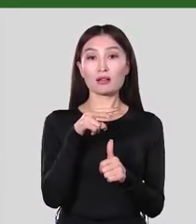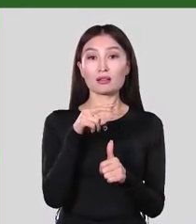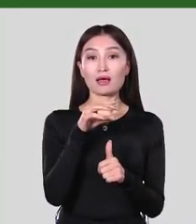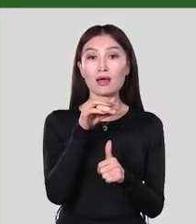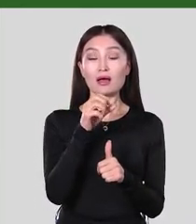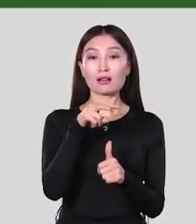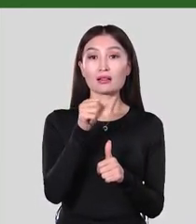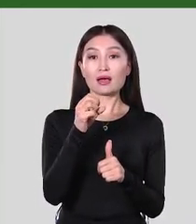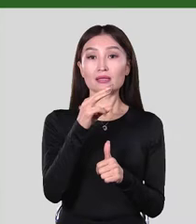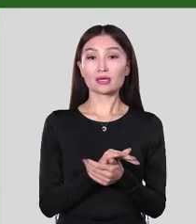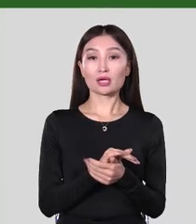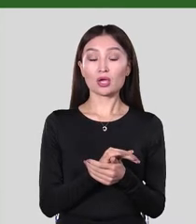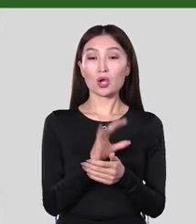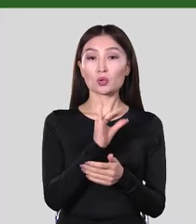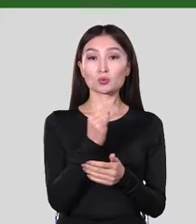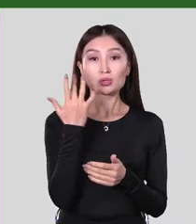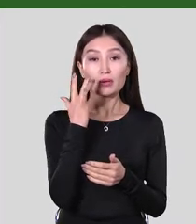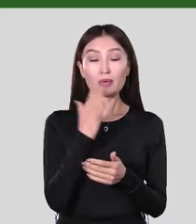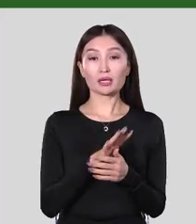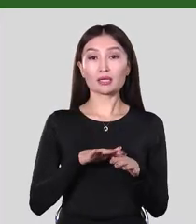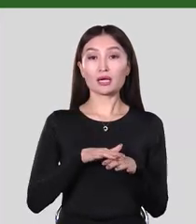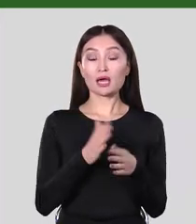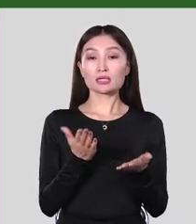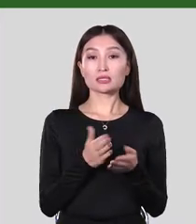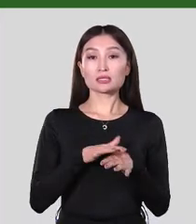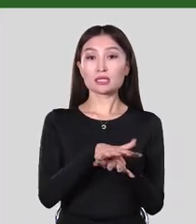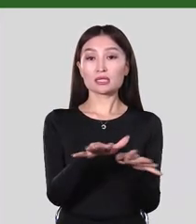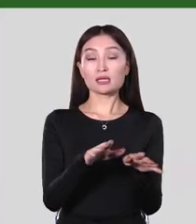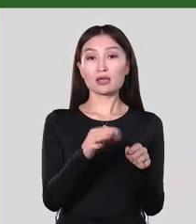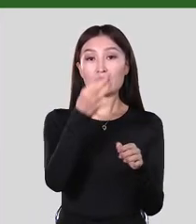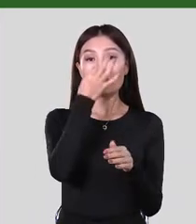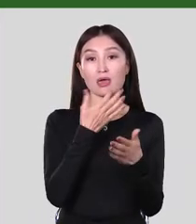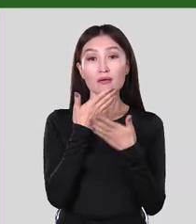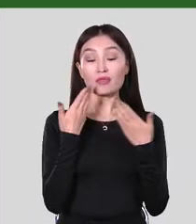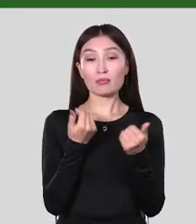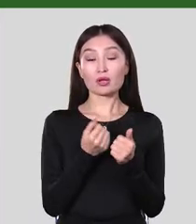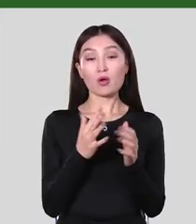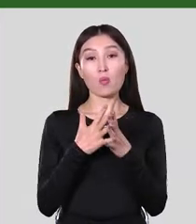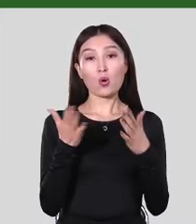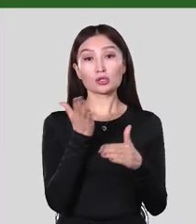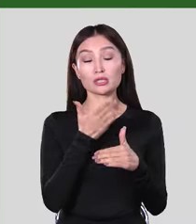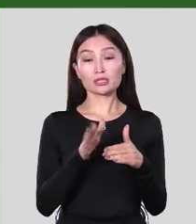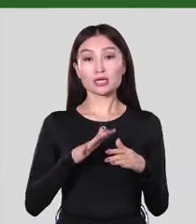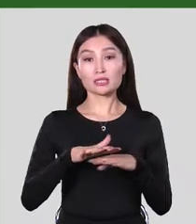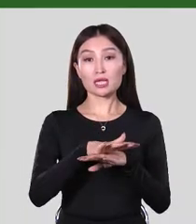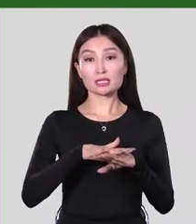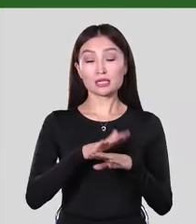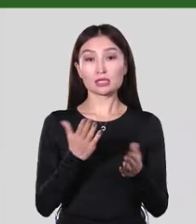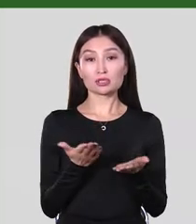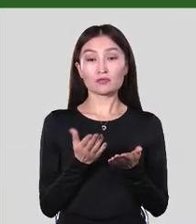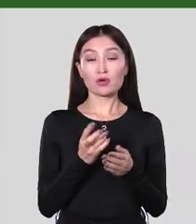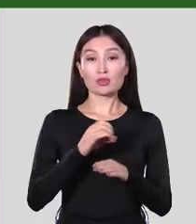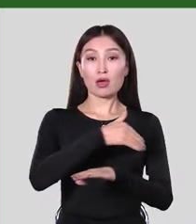Латинской Америкой. Южная Америка заселена крайне неравномерно. Большая часть ее населения живет